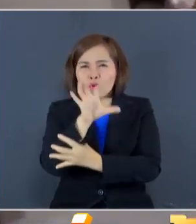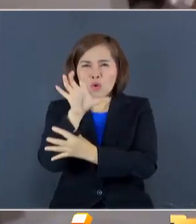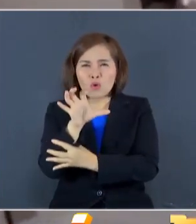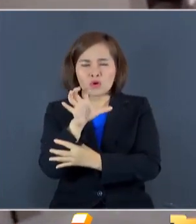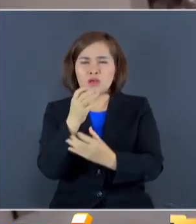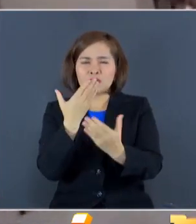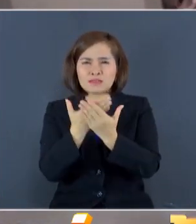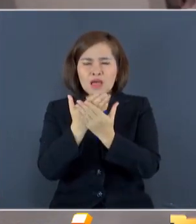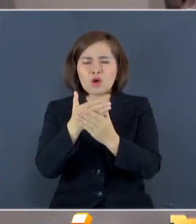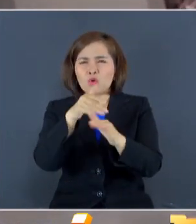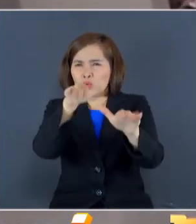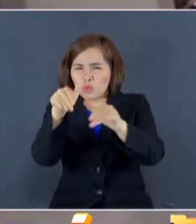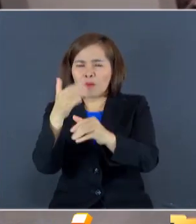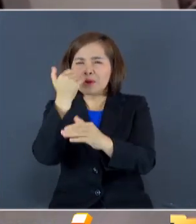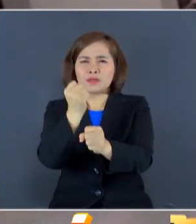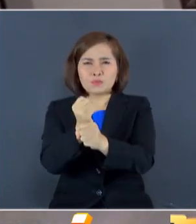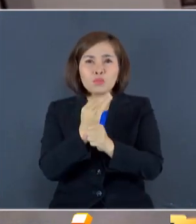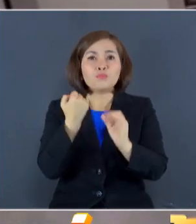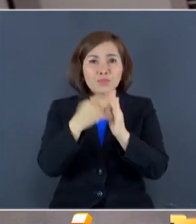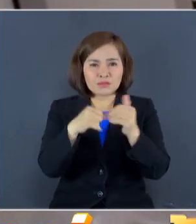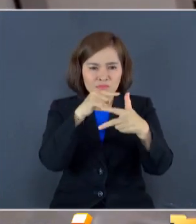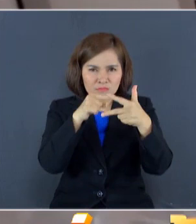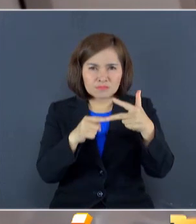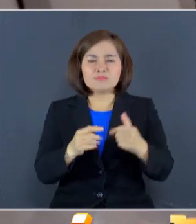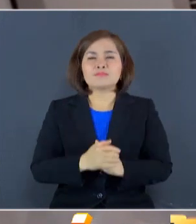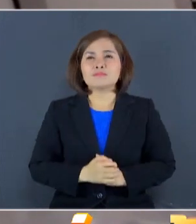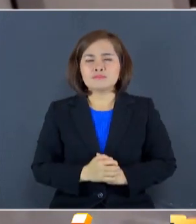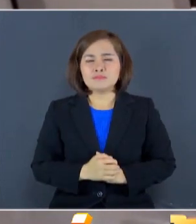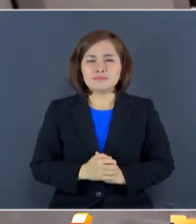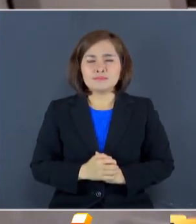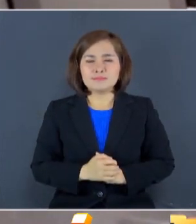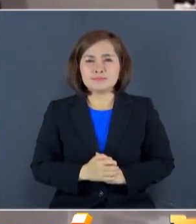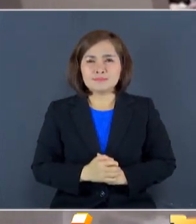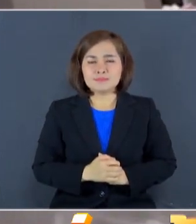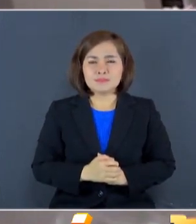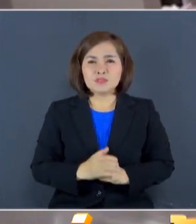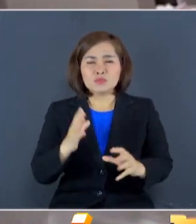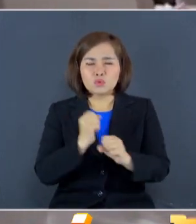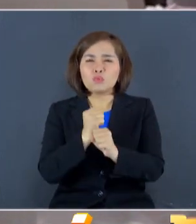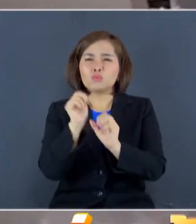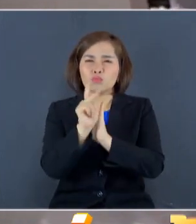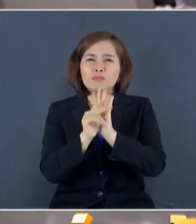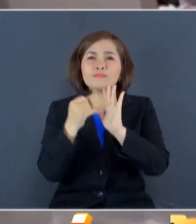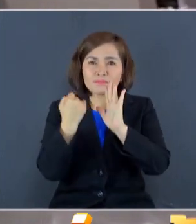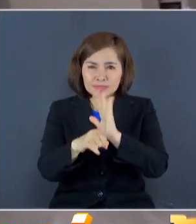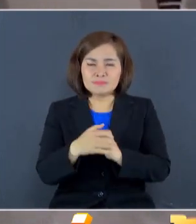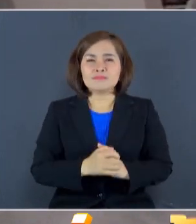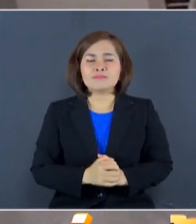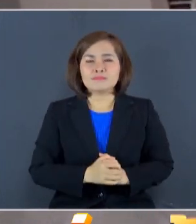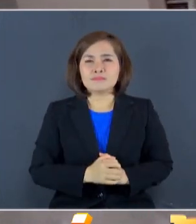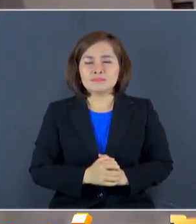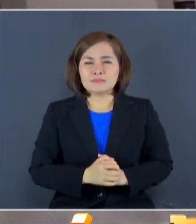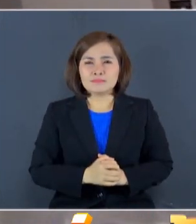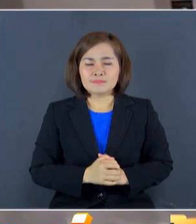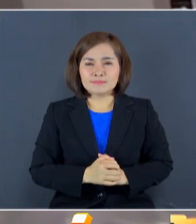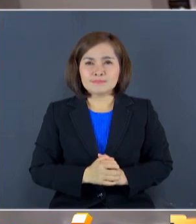เรี่ยไรด้วยนะครับจริงๆอาจจะต้องดำเนินคดีข้อหาอะไรนะแต่งกายคล้ายสงฆ์ด้วยเพราะมันมีความผิดเรื่องนี้ด้วยเนี่ยนะก่อนจะคุมตัวส่งสภ.ขุนทะเลเ